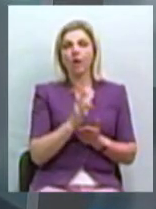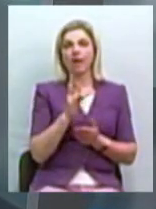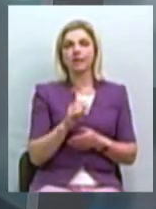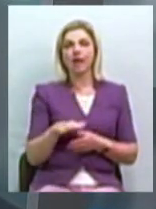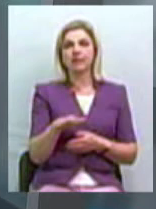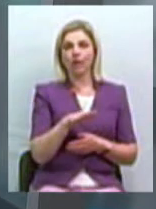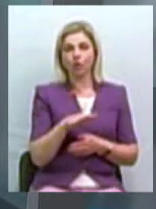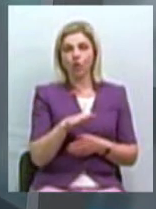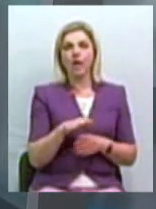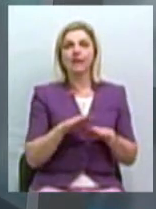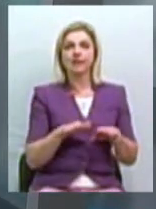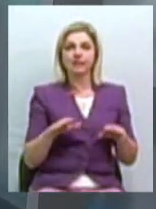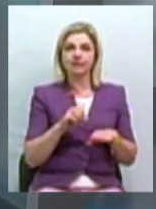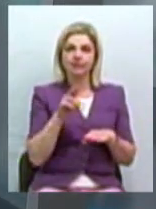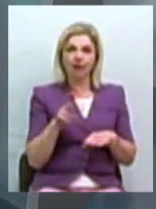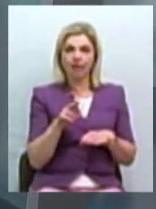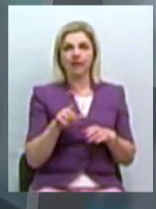території дошкільних та